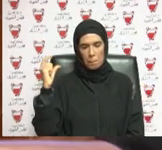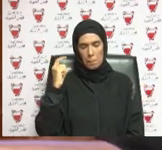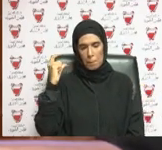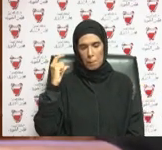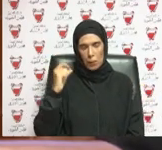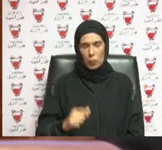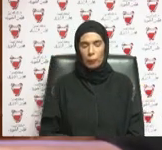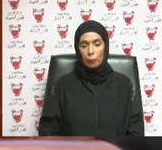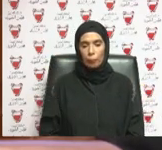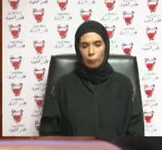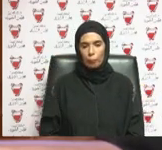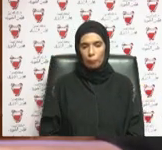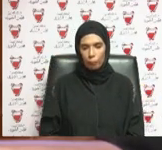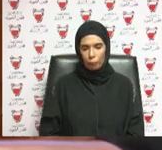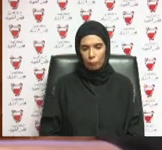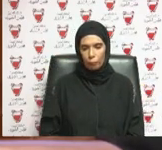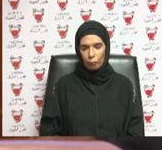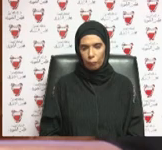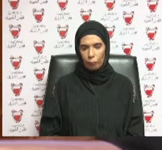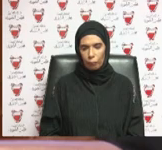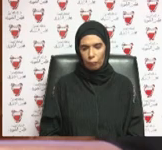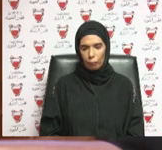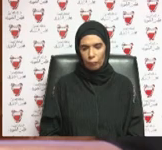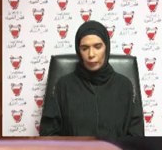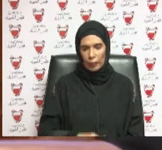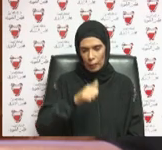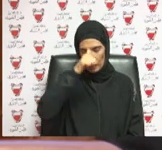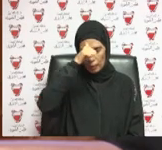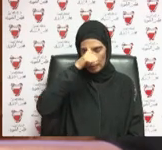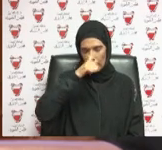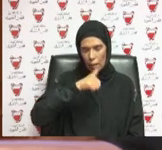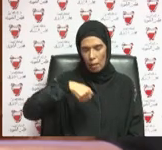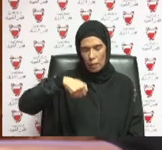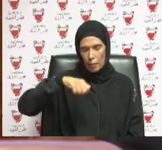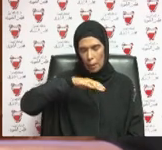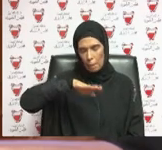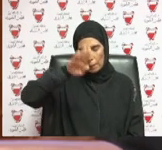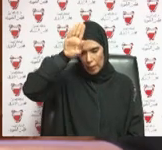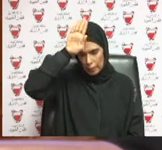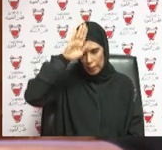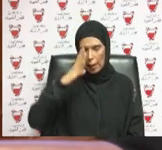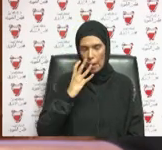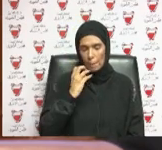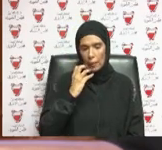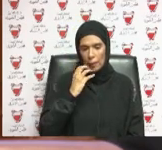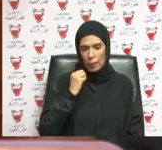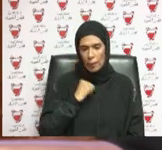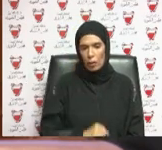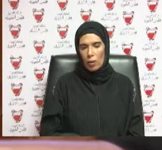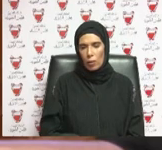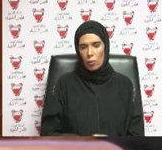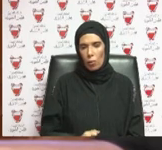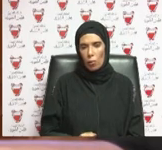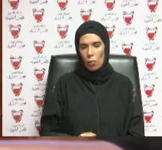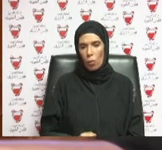نحن نقدم تعازينا لصاحب الجلالة مليكنا حمد بن عيسى